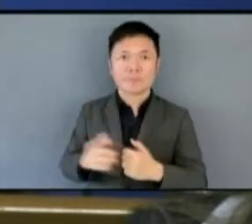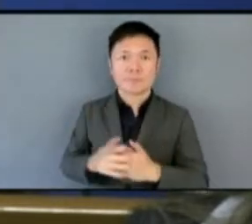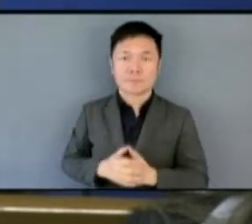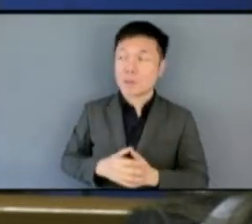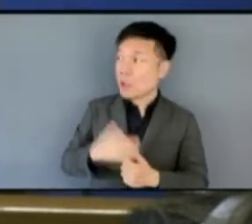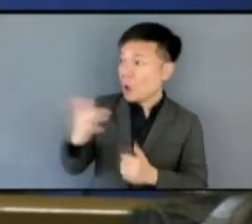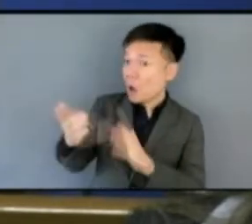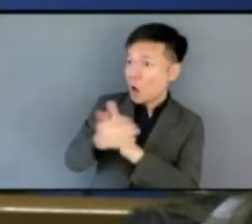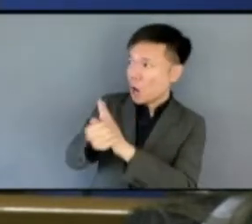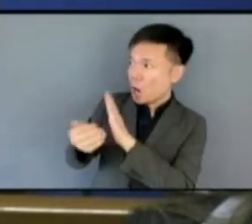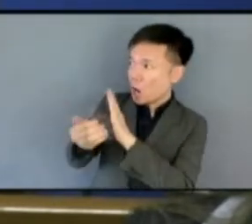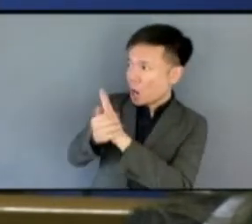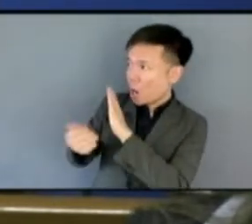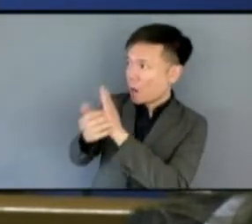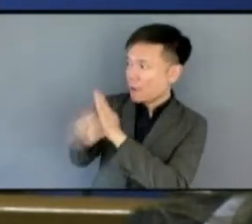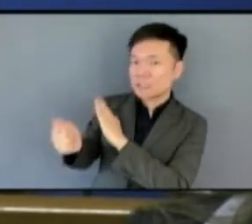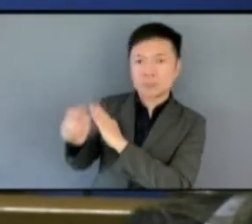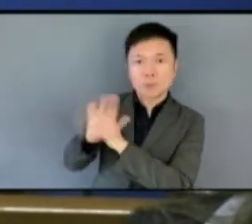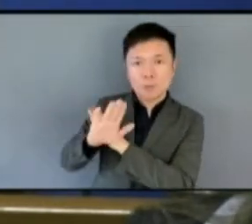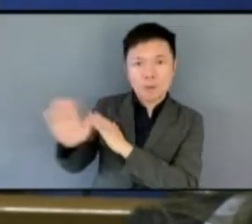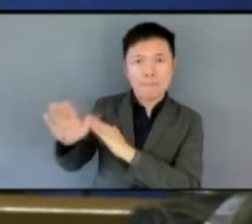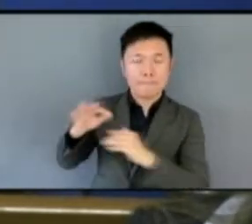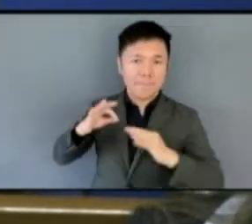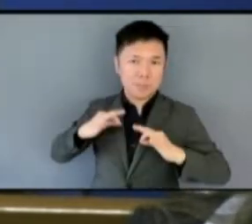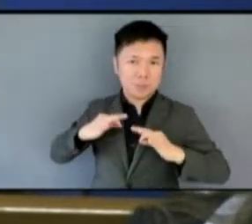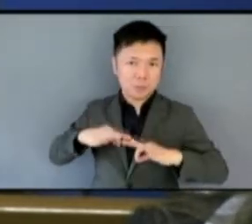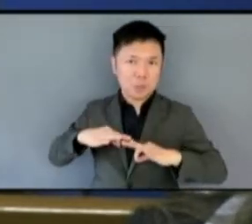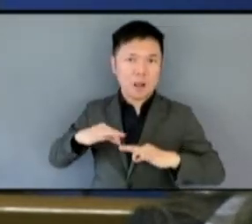труда Российской Федерации.